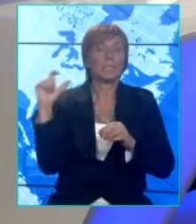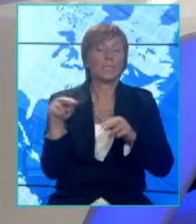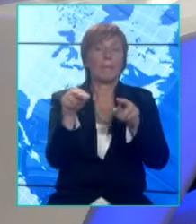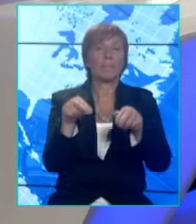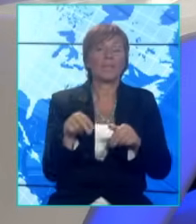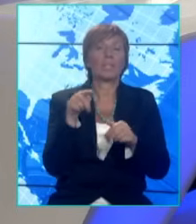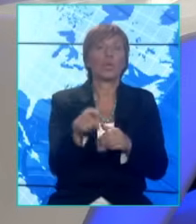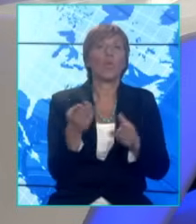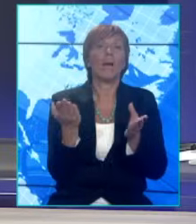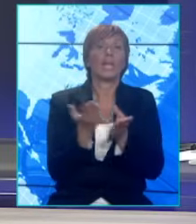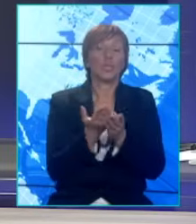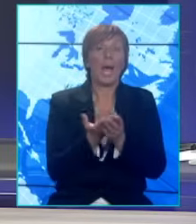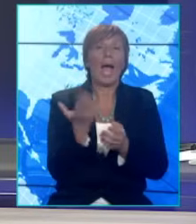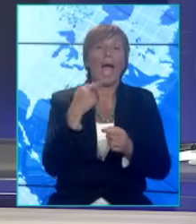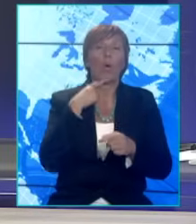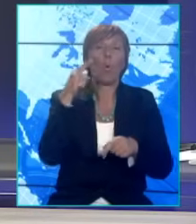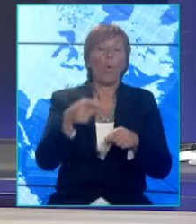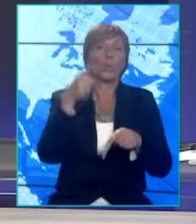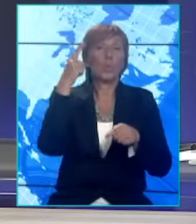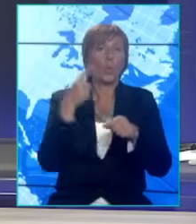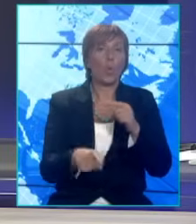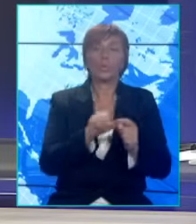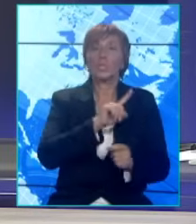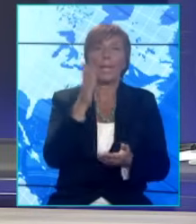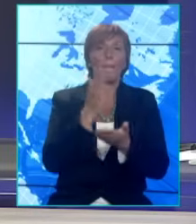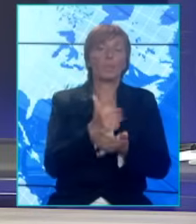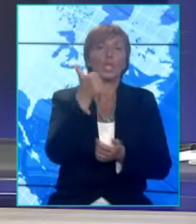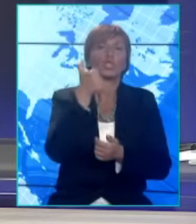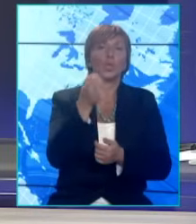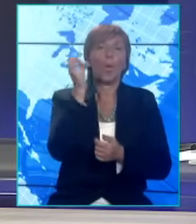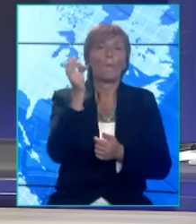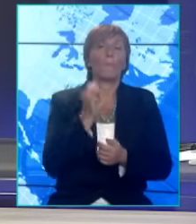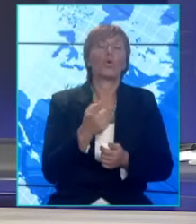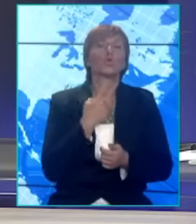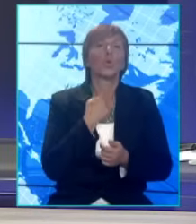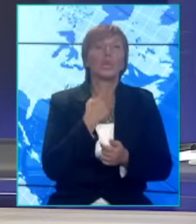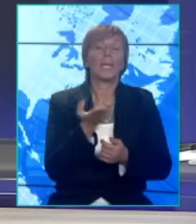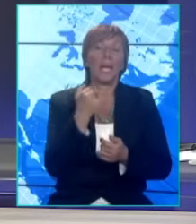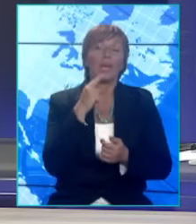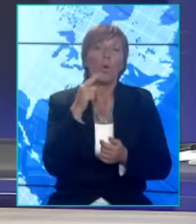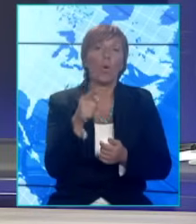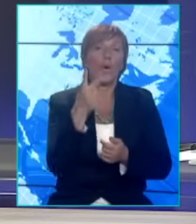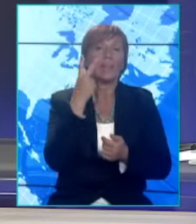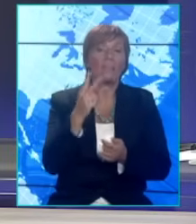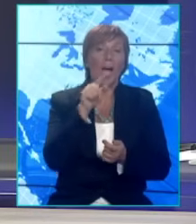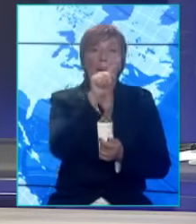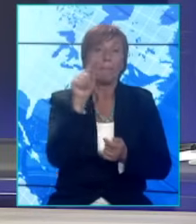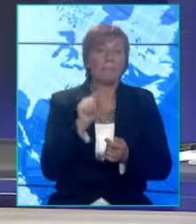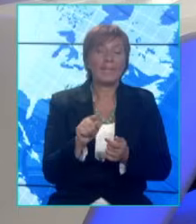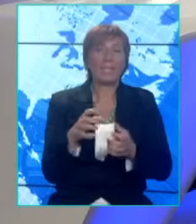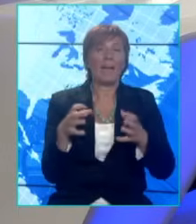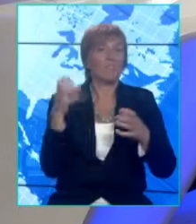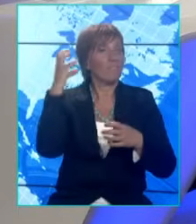ovaj dokument ako on u konačnici i ne bude 100% usuglašen, jer je evidentno da oko ova dva pitanja vladajuća koalicija